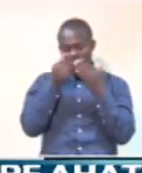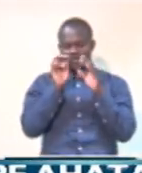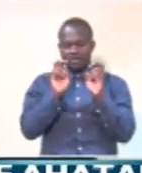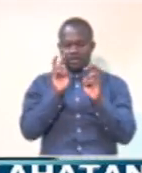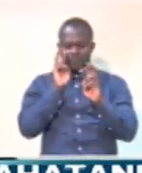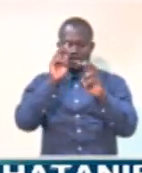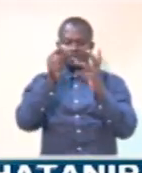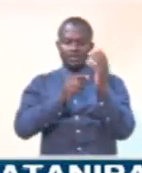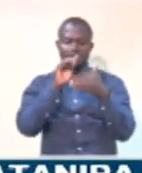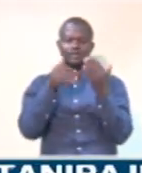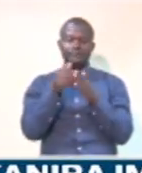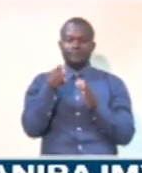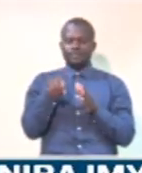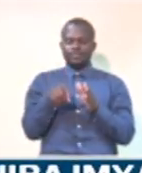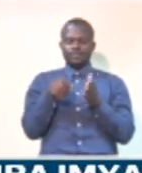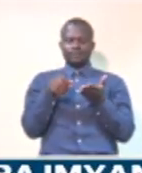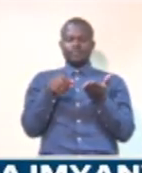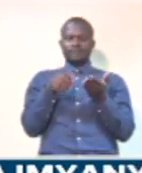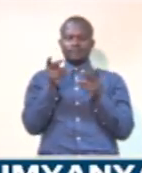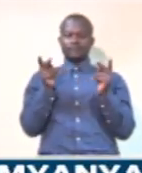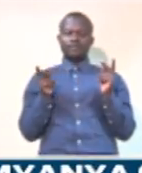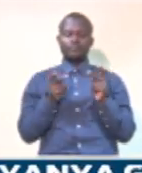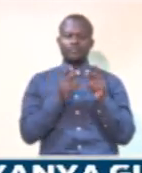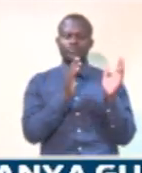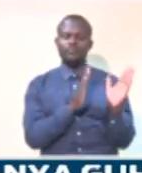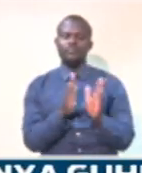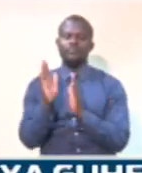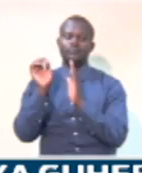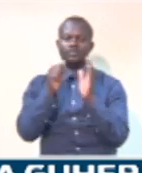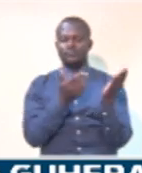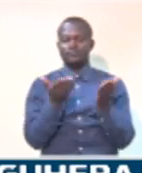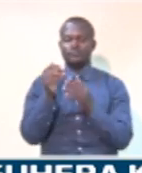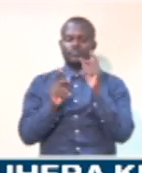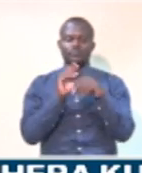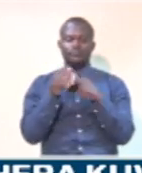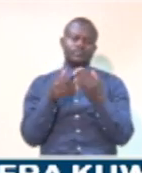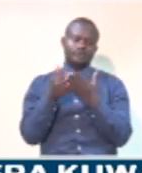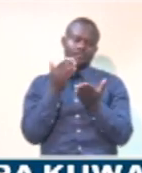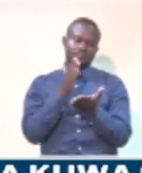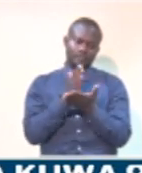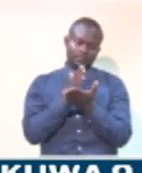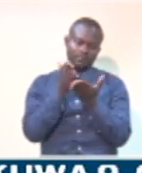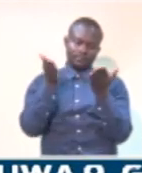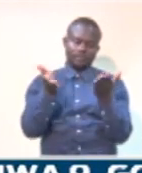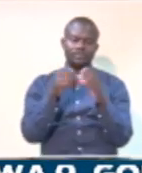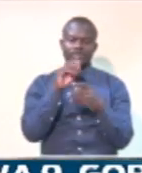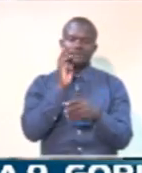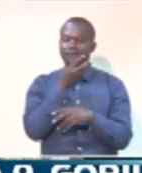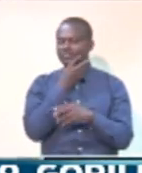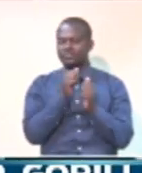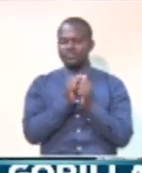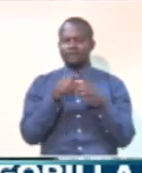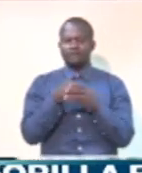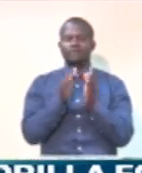ese ibikenewe byose ya ha hantu twateganyije hashobora kwakirirwa abantu ese harahari ese hari amazi. Muri